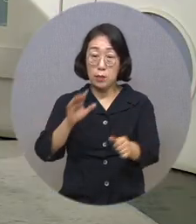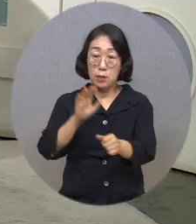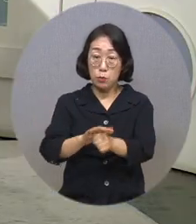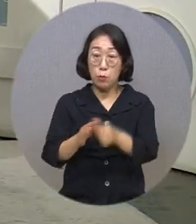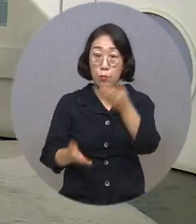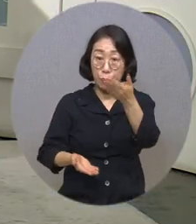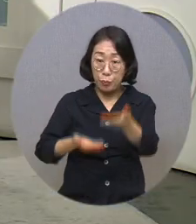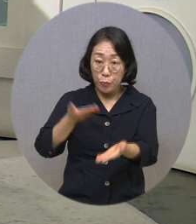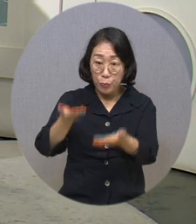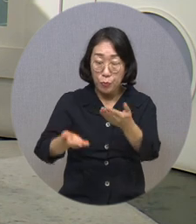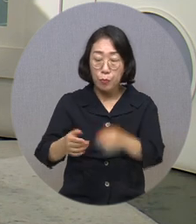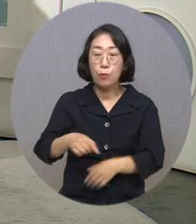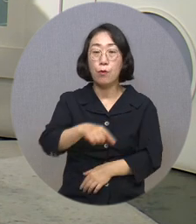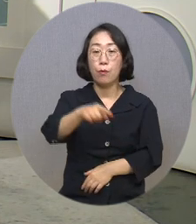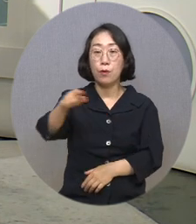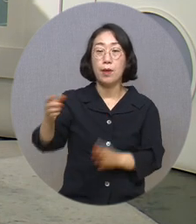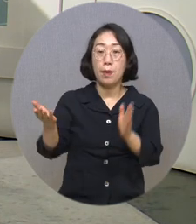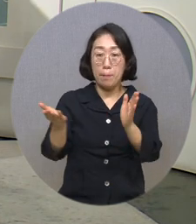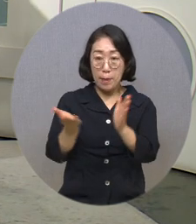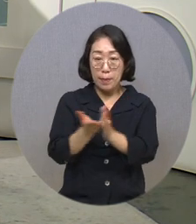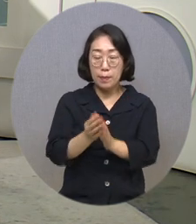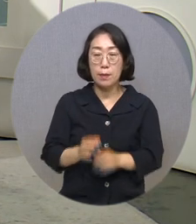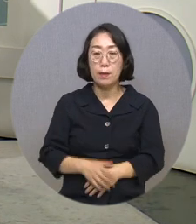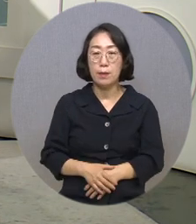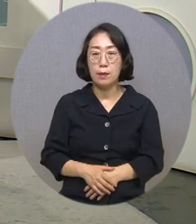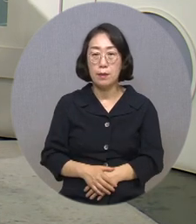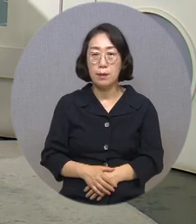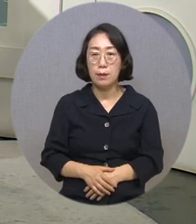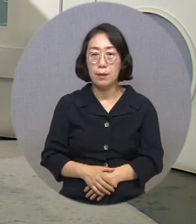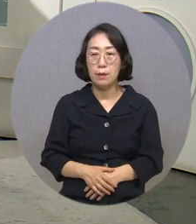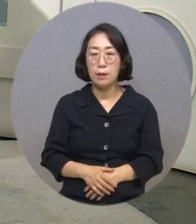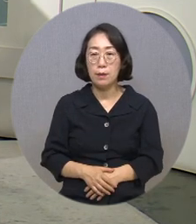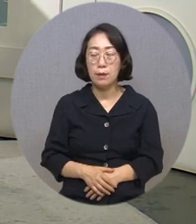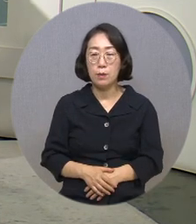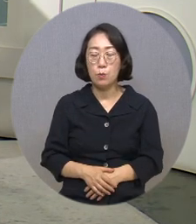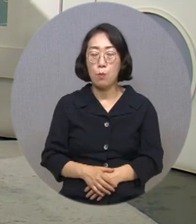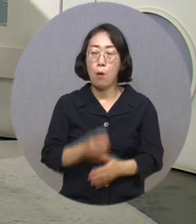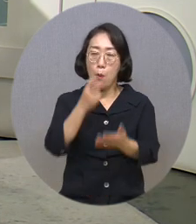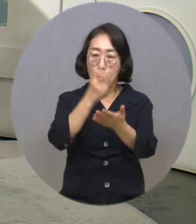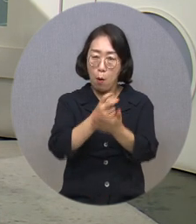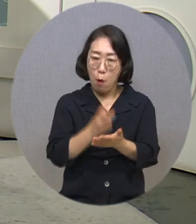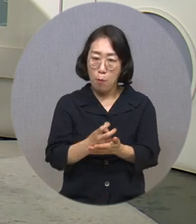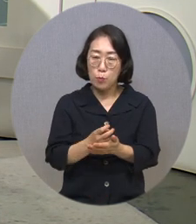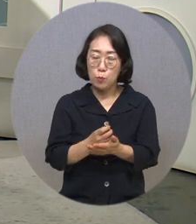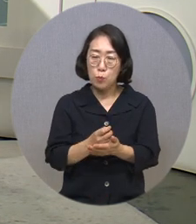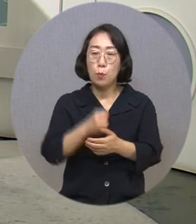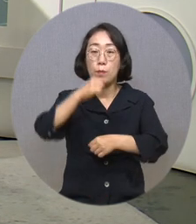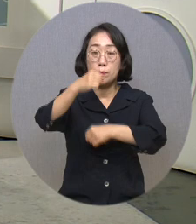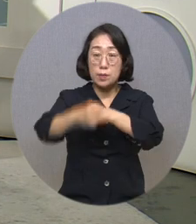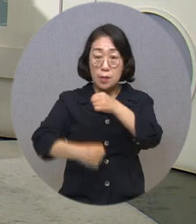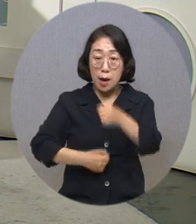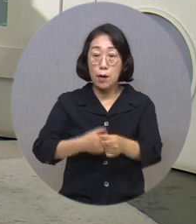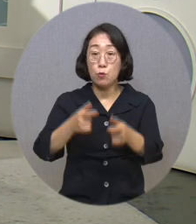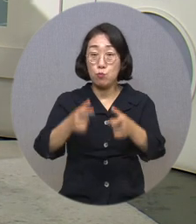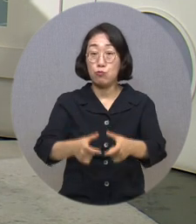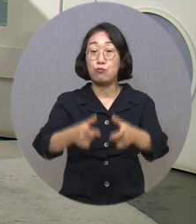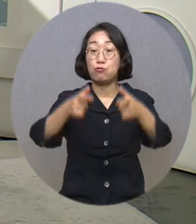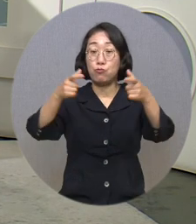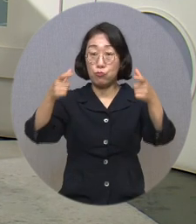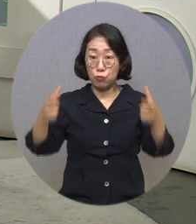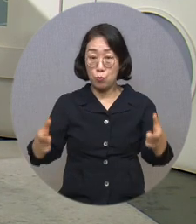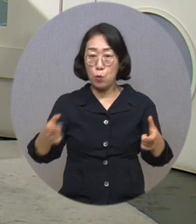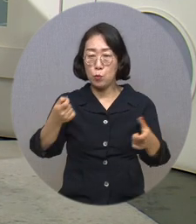주면서 또 거기에 맞는 규제를 대폭 이렇게 완화시켜 주고 이러면은 저는 해결